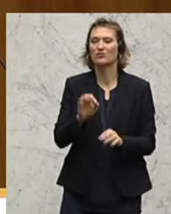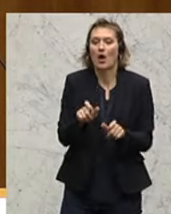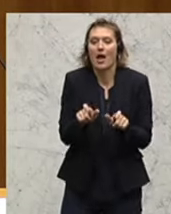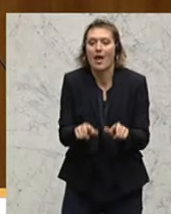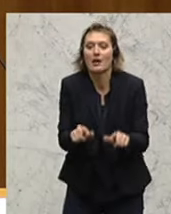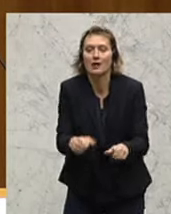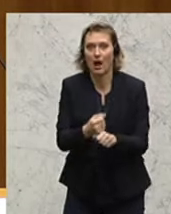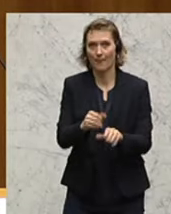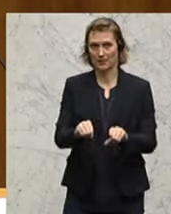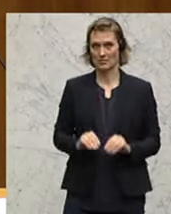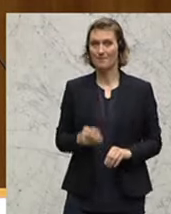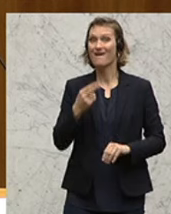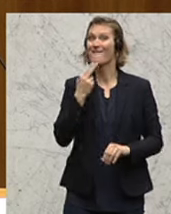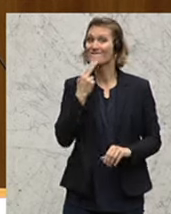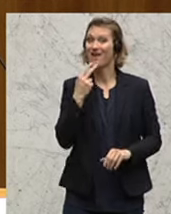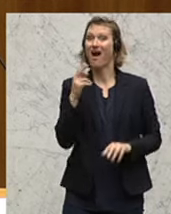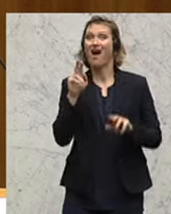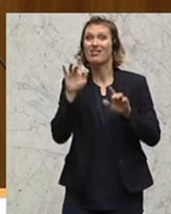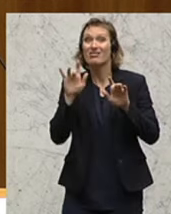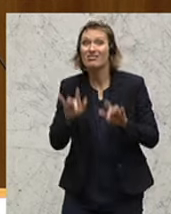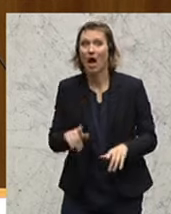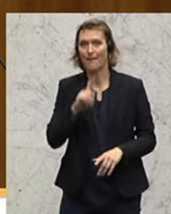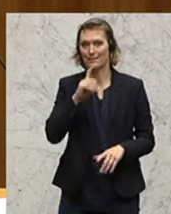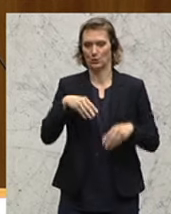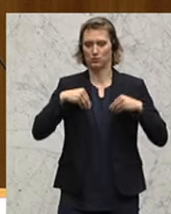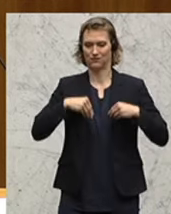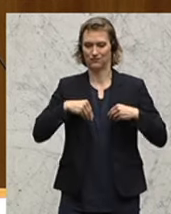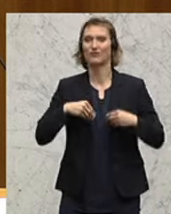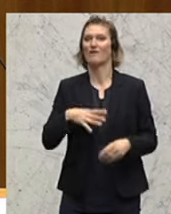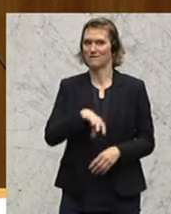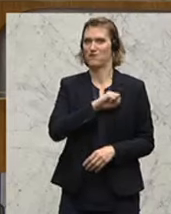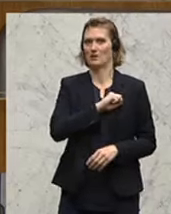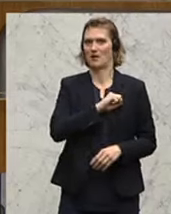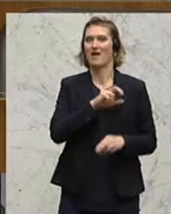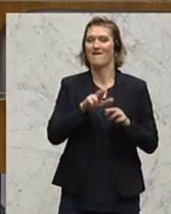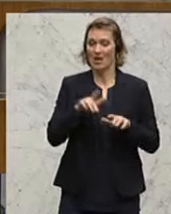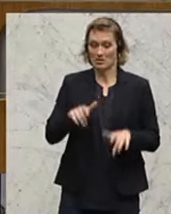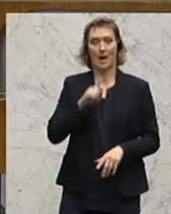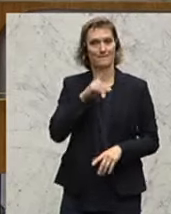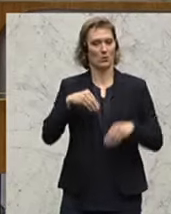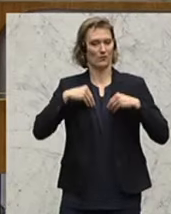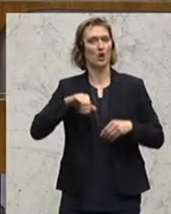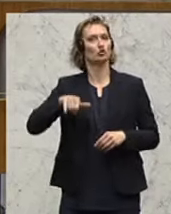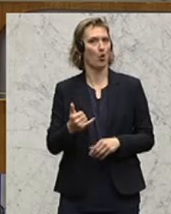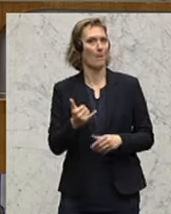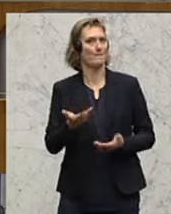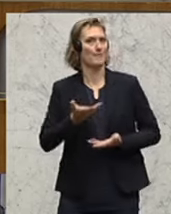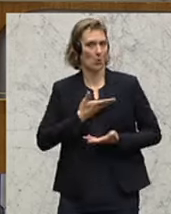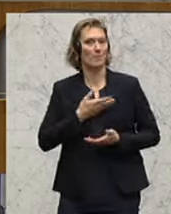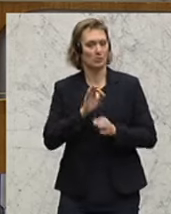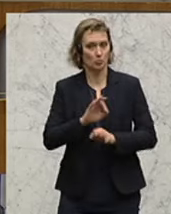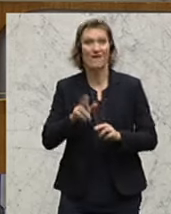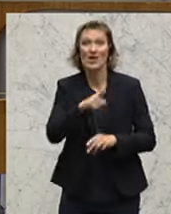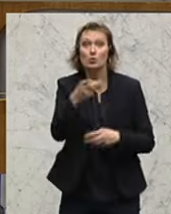Arbeitnehmer, aber nur für die, die einen Job haben, ist das ein Vorteil. Also wenn Sie einen Job haben, ist es ein Vorteil, aber wenn Sie keinen Job haben und einen suchen,